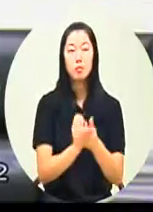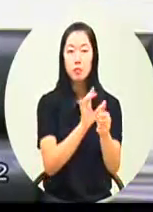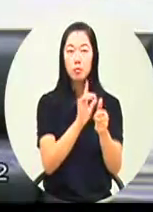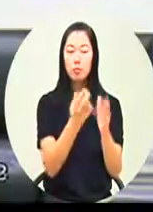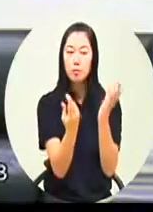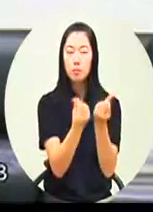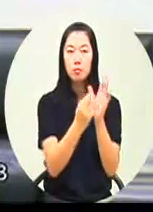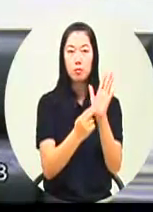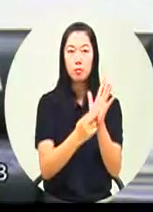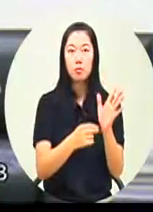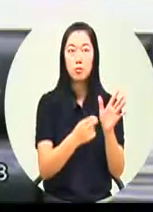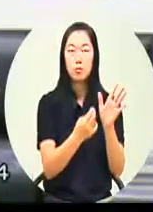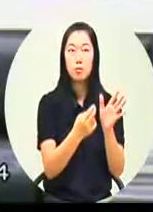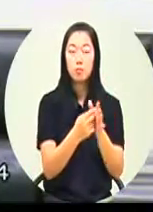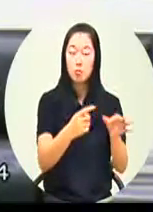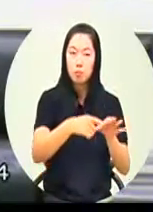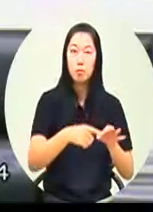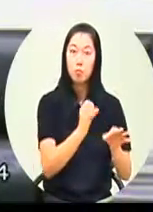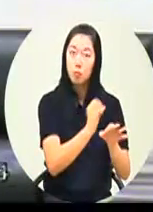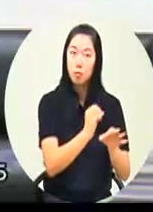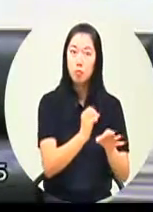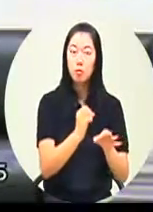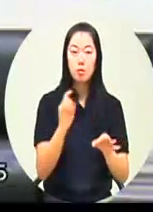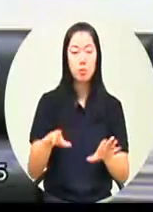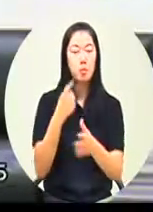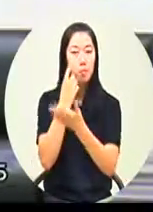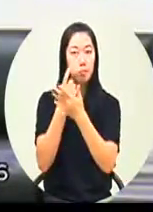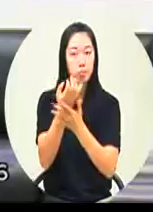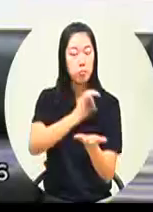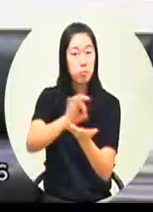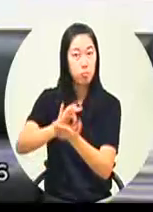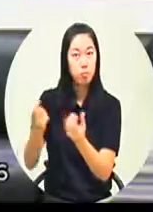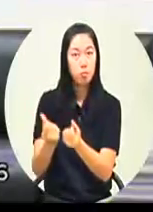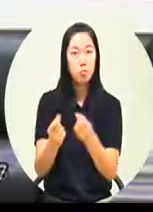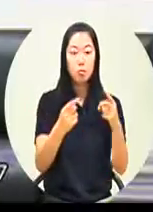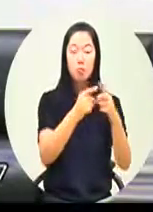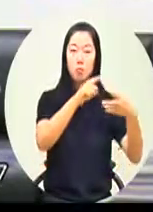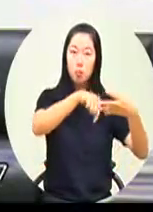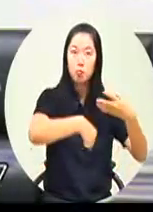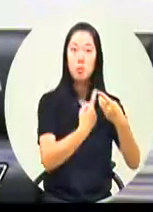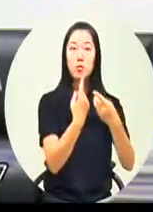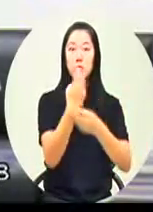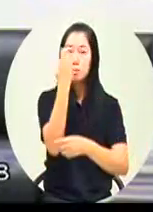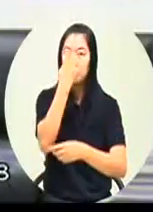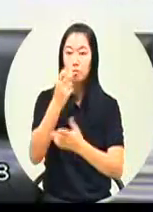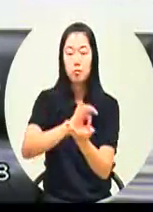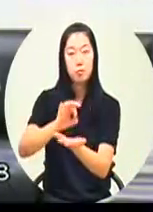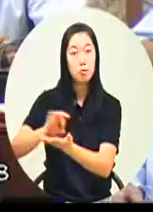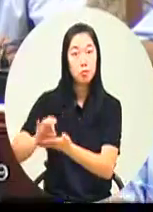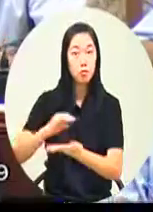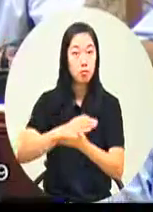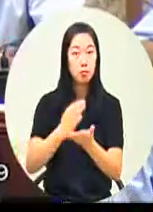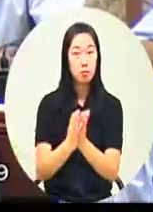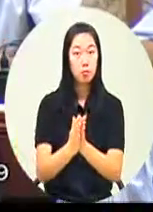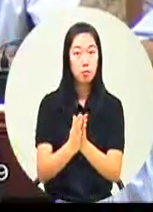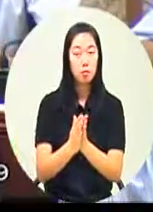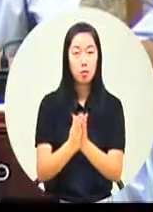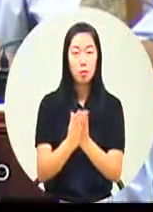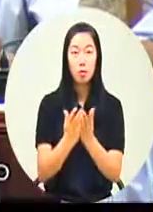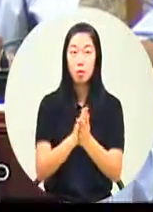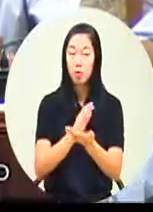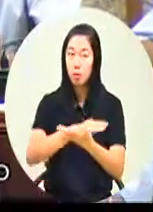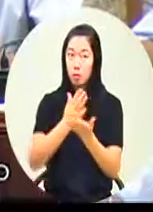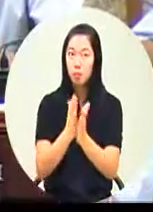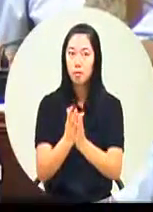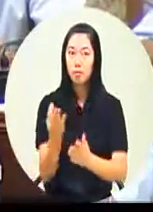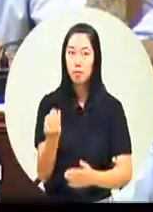对。 那支出每个月大概要多少钱？比如说人事啦、管销啦， 因为这对吼，就是公关管线下面的合约部分吼，